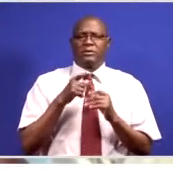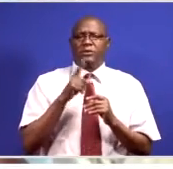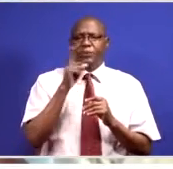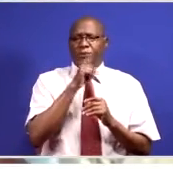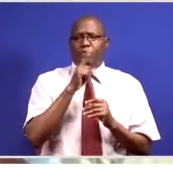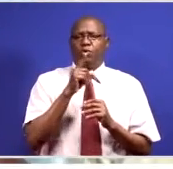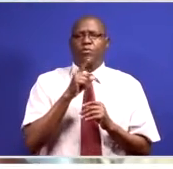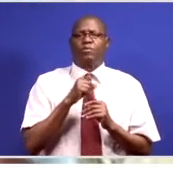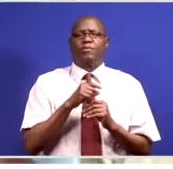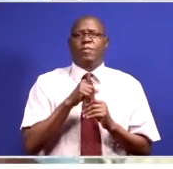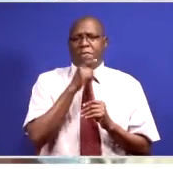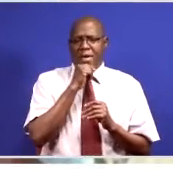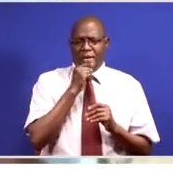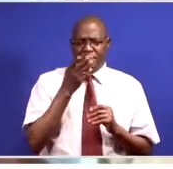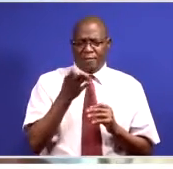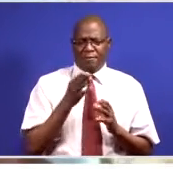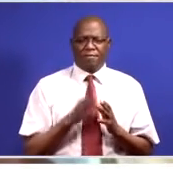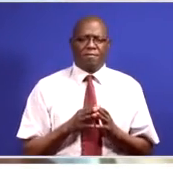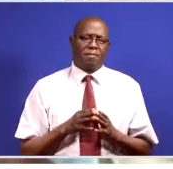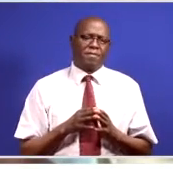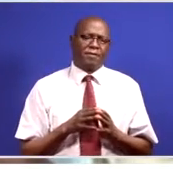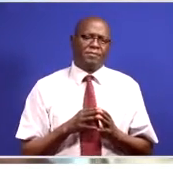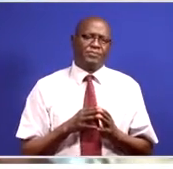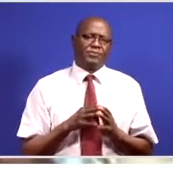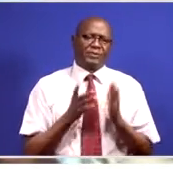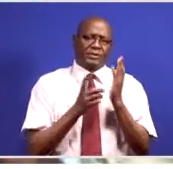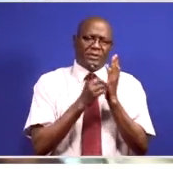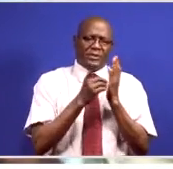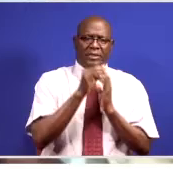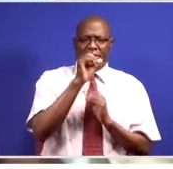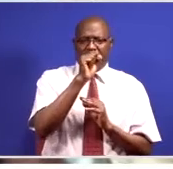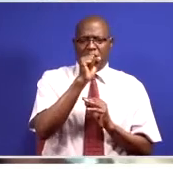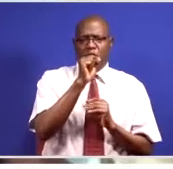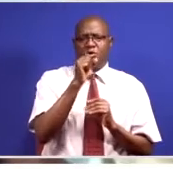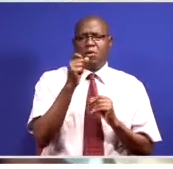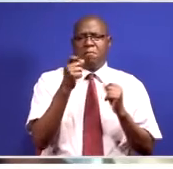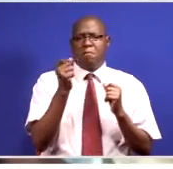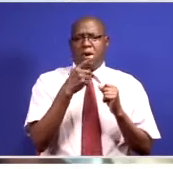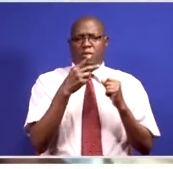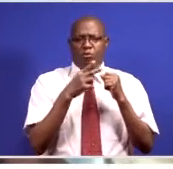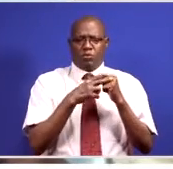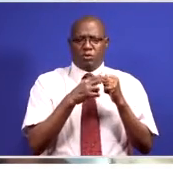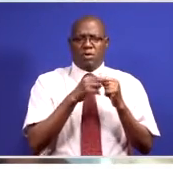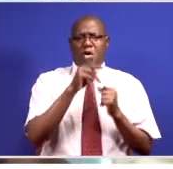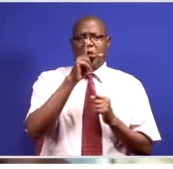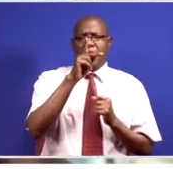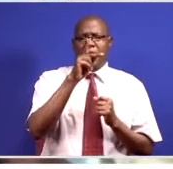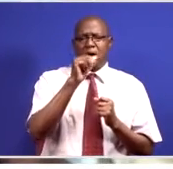Tarehe 5 mwezi wa 7 kuna mzee Kanubi Popo